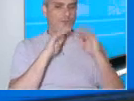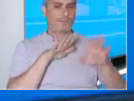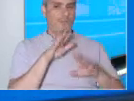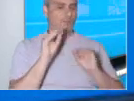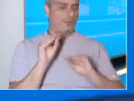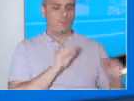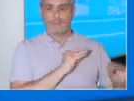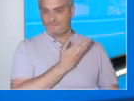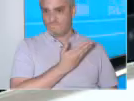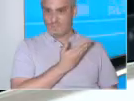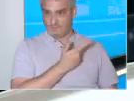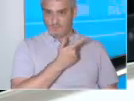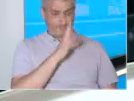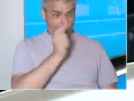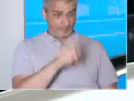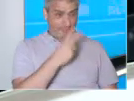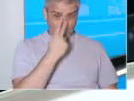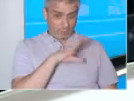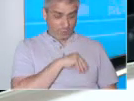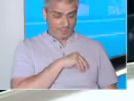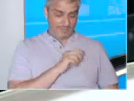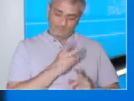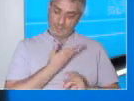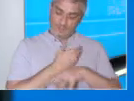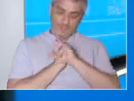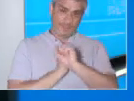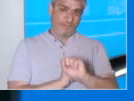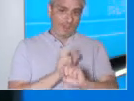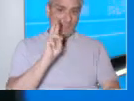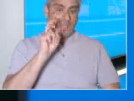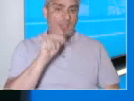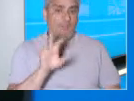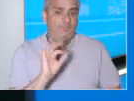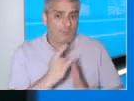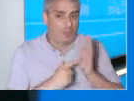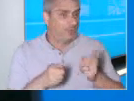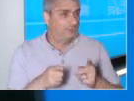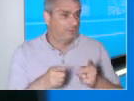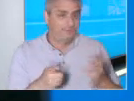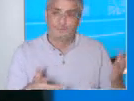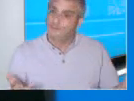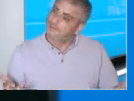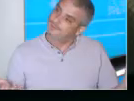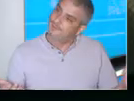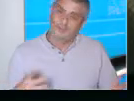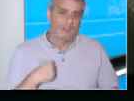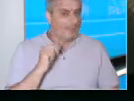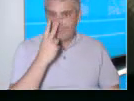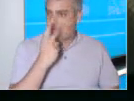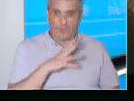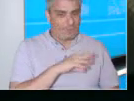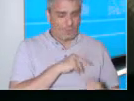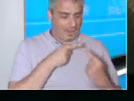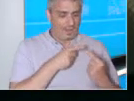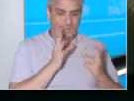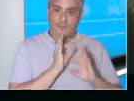בממשלת מעבר. האם אתם תהיו מוכנים להתאמך ברע"מ לצורך חוק הזה, לא הקמת ממשלה? אני אומר לך עוד פעם, אני לא מוכן להתאמך